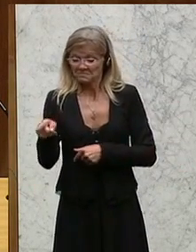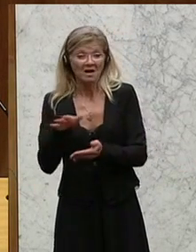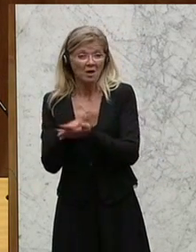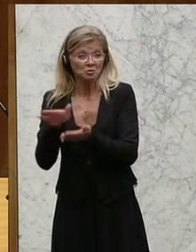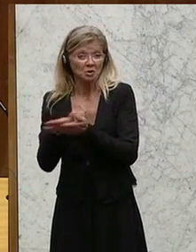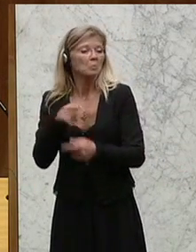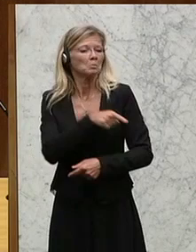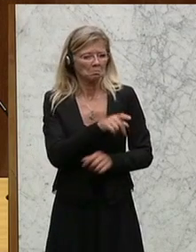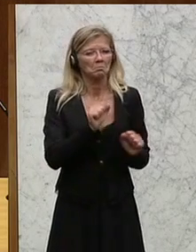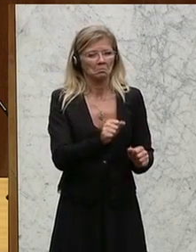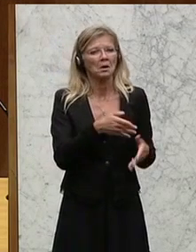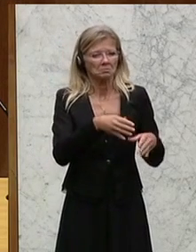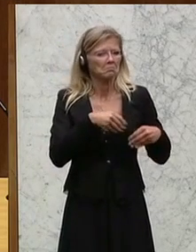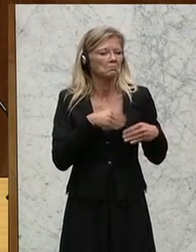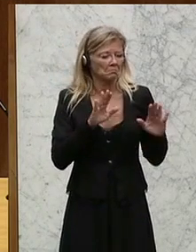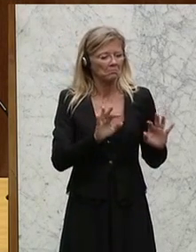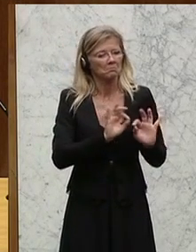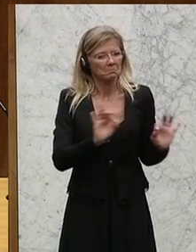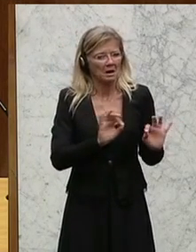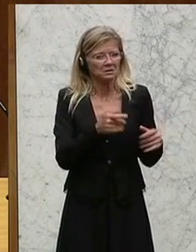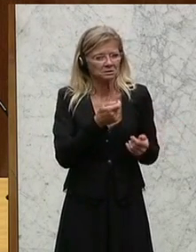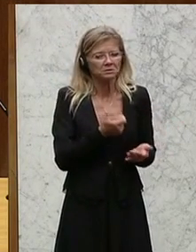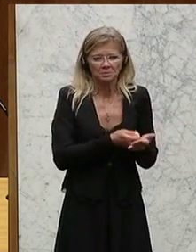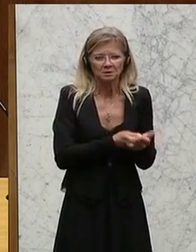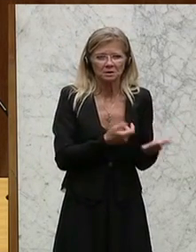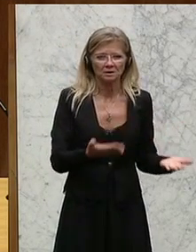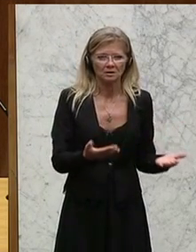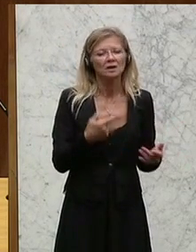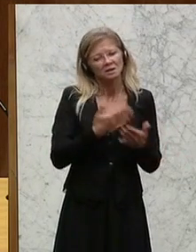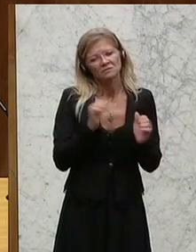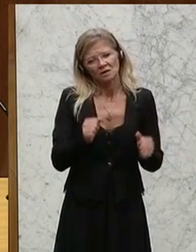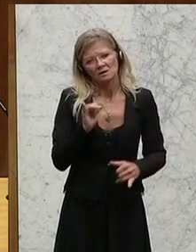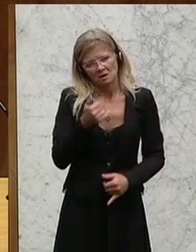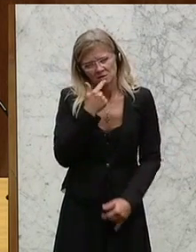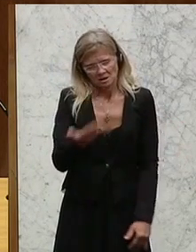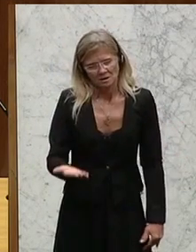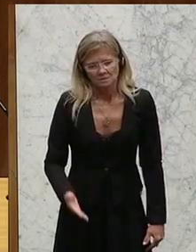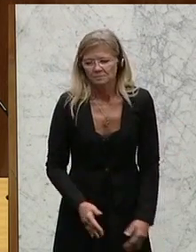ein durchaus erträglicher, angemessener Betrag. Insoweit können wir dem zustimmen.